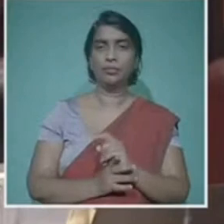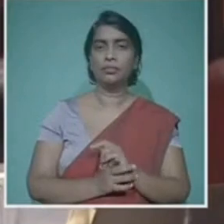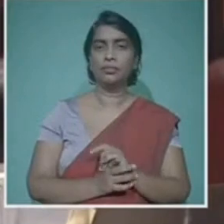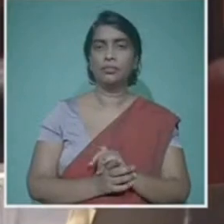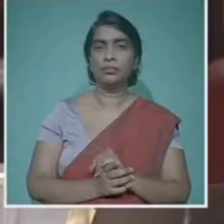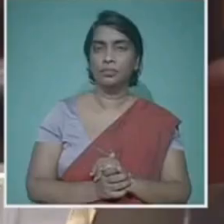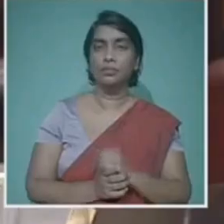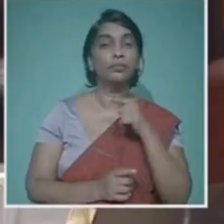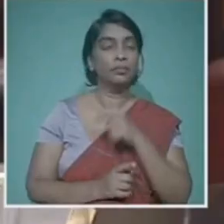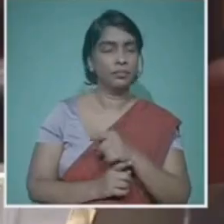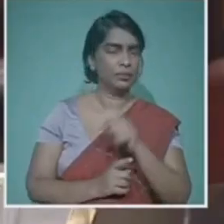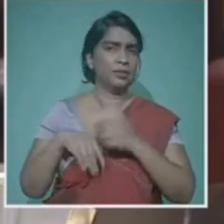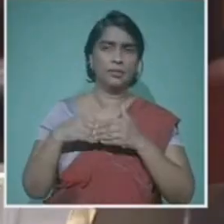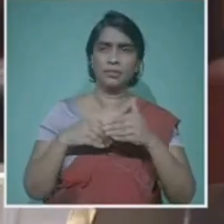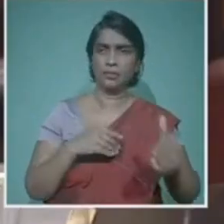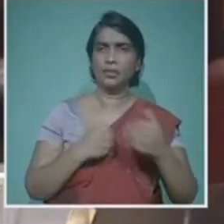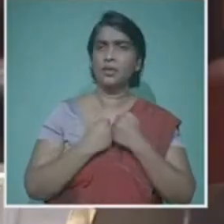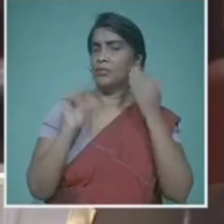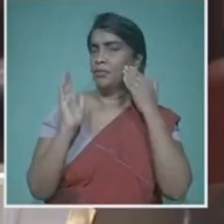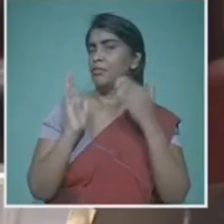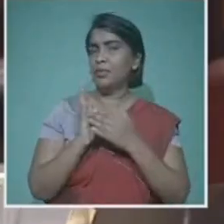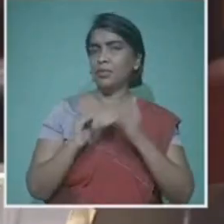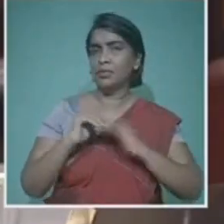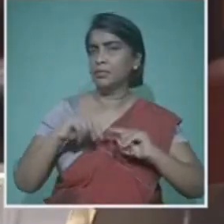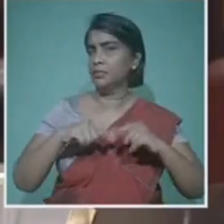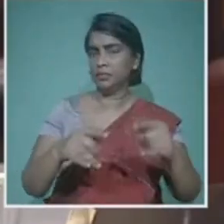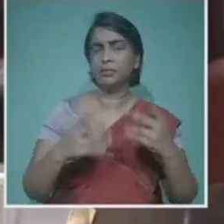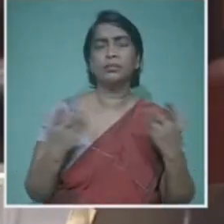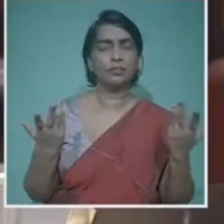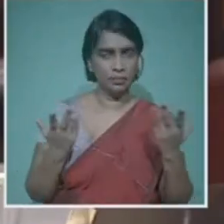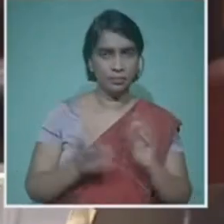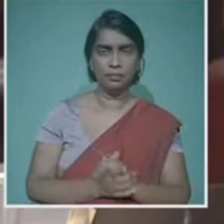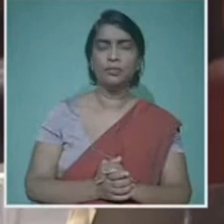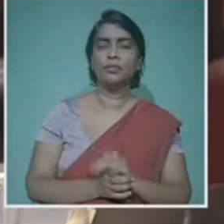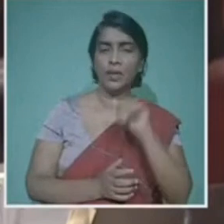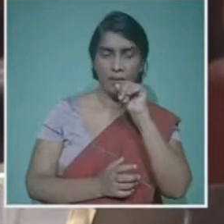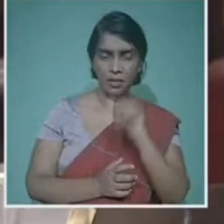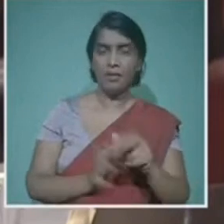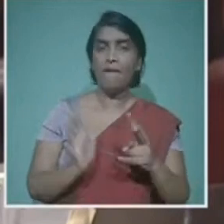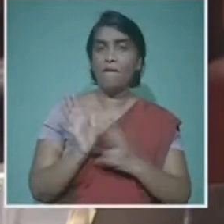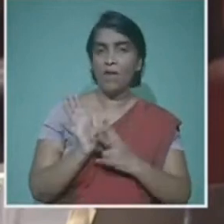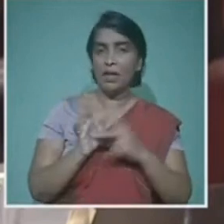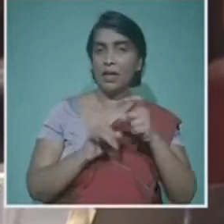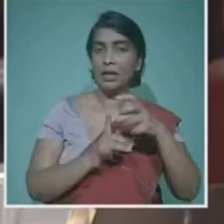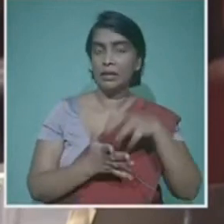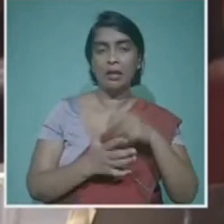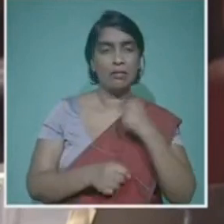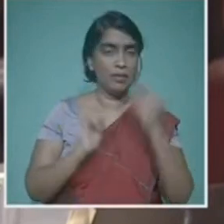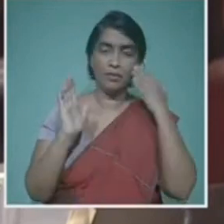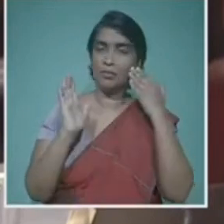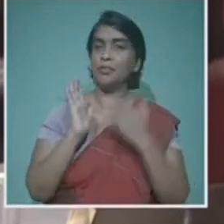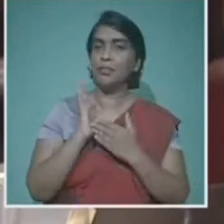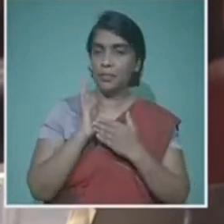இந்த நடவடிக்கைகளும் கடந்த காலங்களிலே செய்யப்படவில்லை என்று. அங்கே நாங்கள் எங்களுடைய வன்னி மாவட்டத்திலே சிடிபி சம்பந்தமாக பேசுகின்ற போது